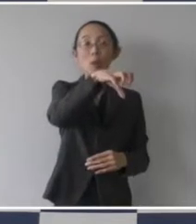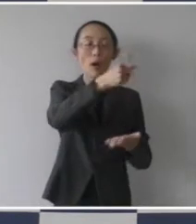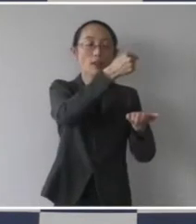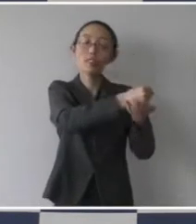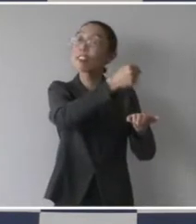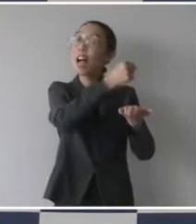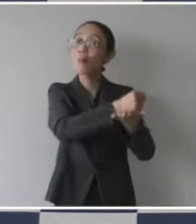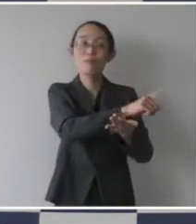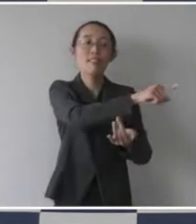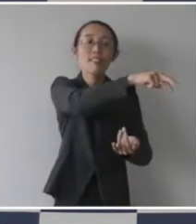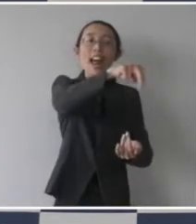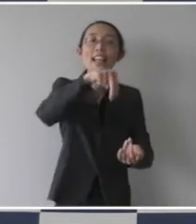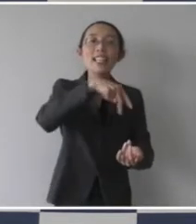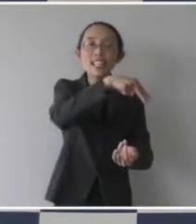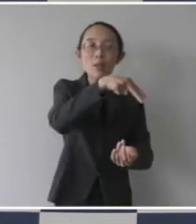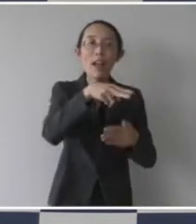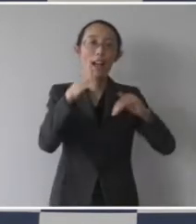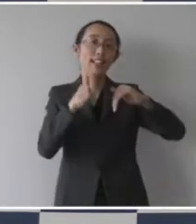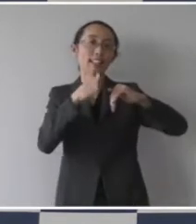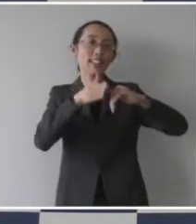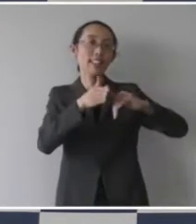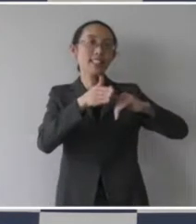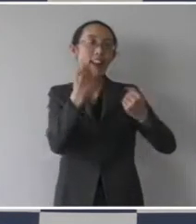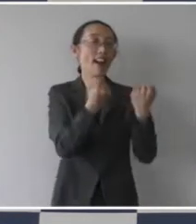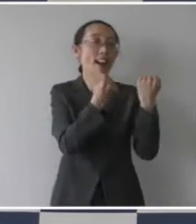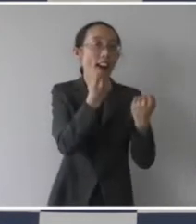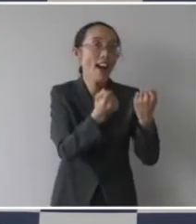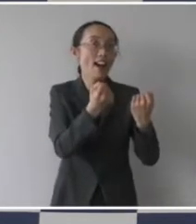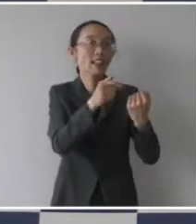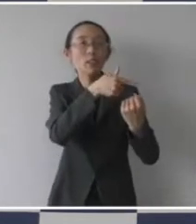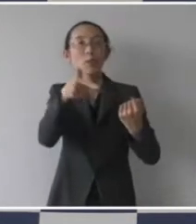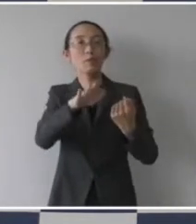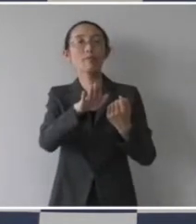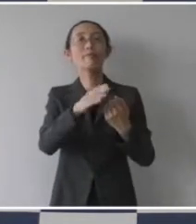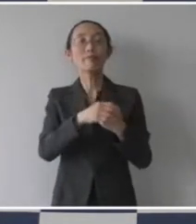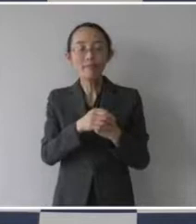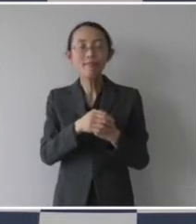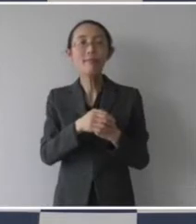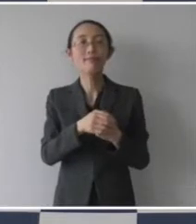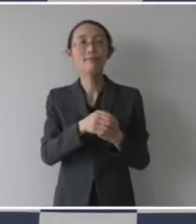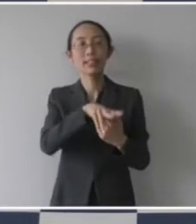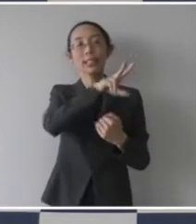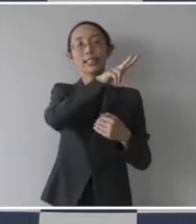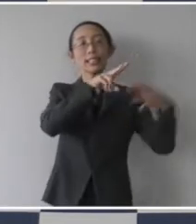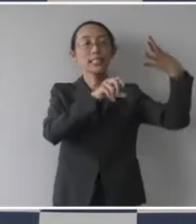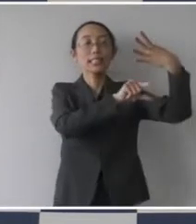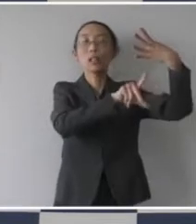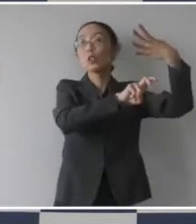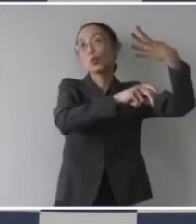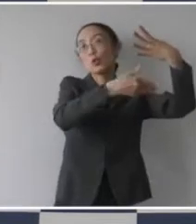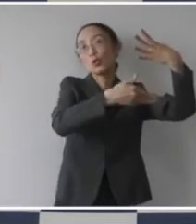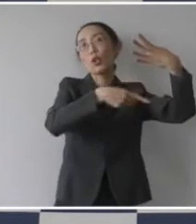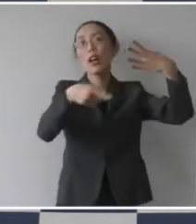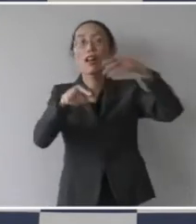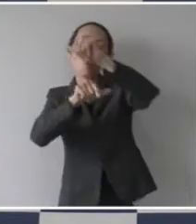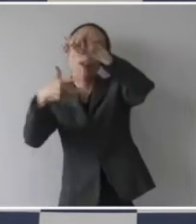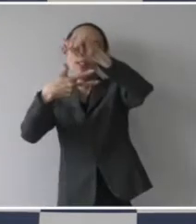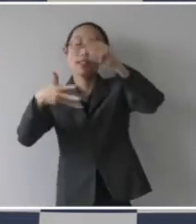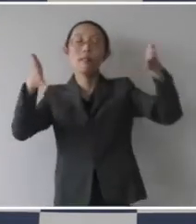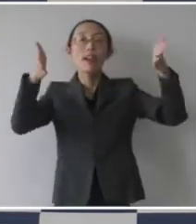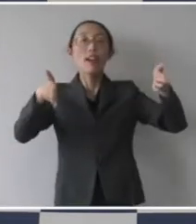ーやキッチンカーによるマルシェとか、いうことを行って、まあ、4月29日から5月8日まで